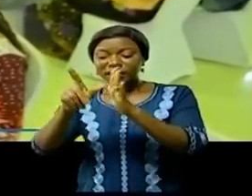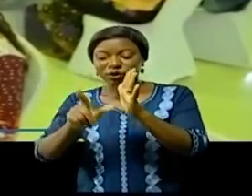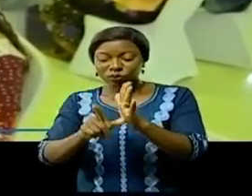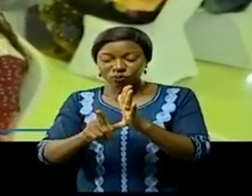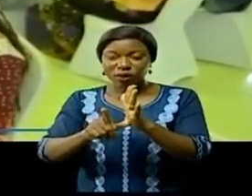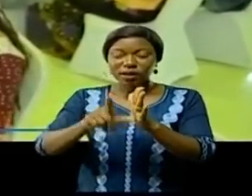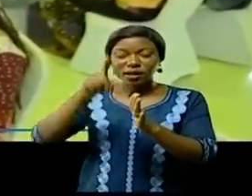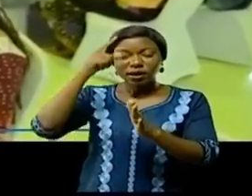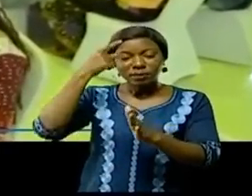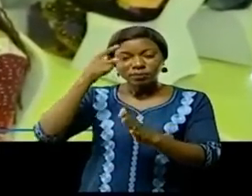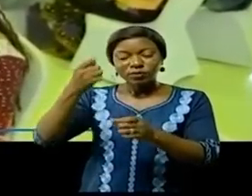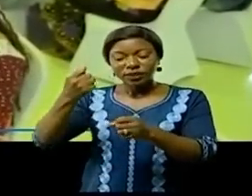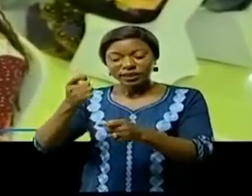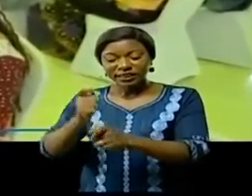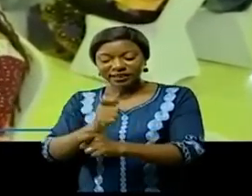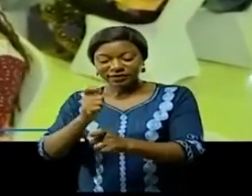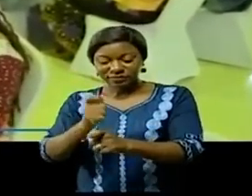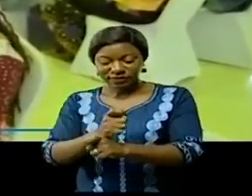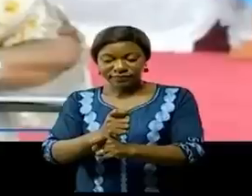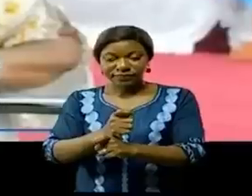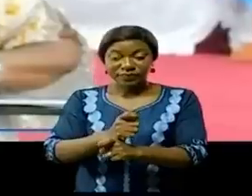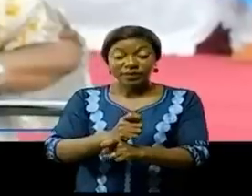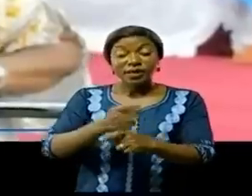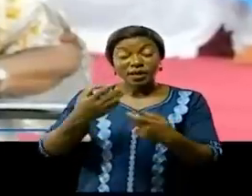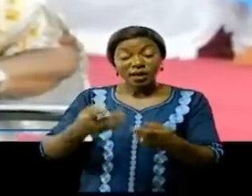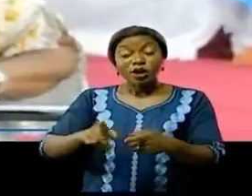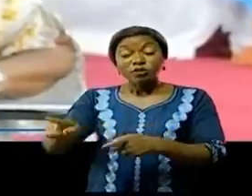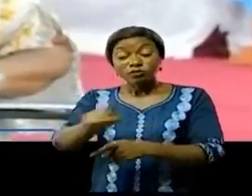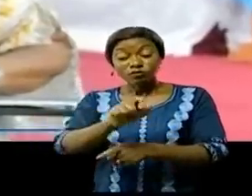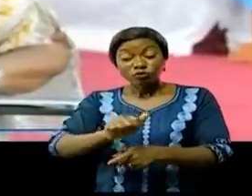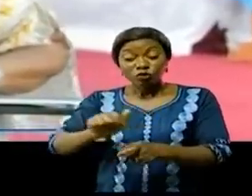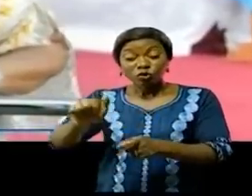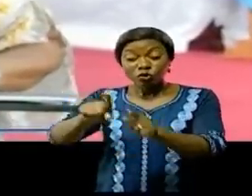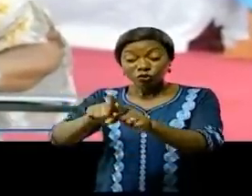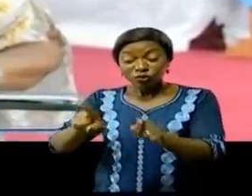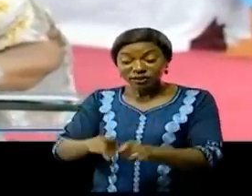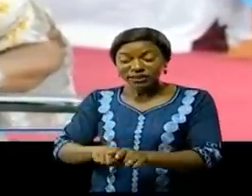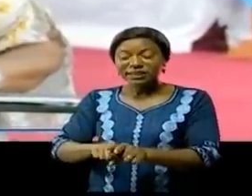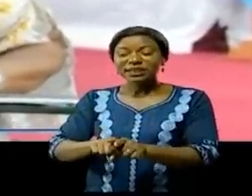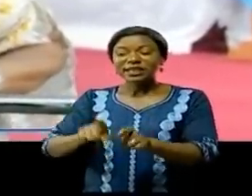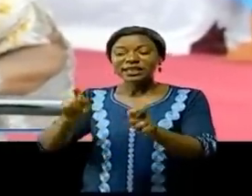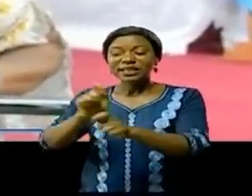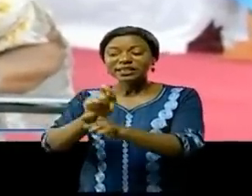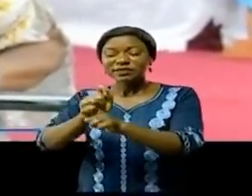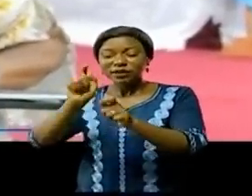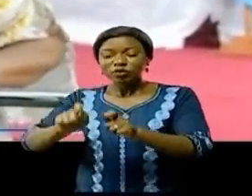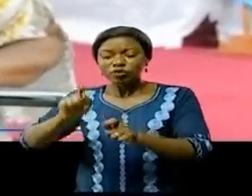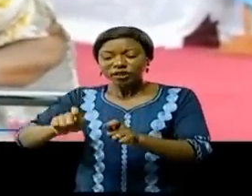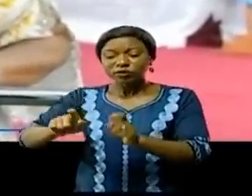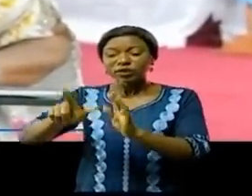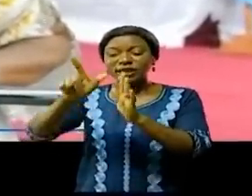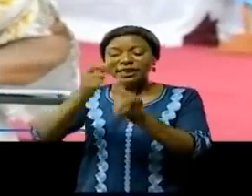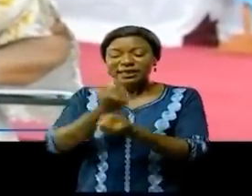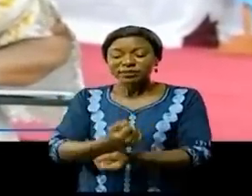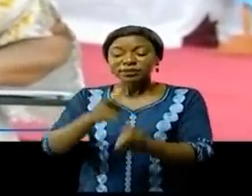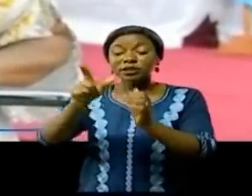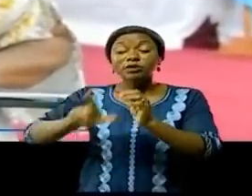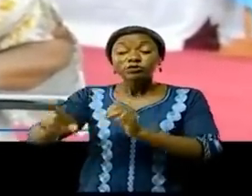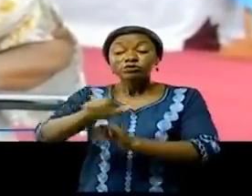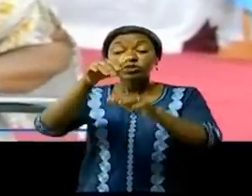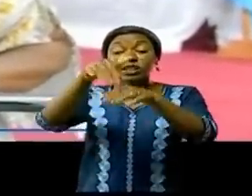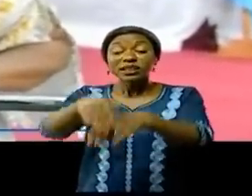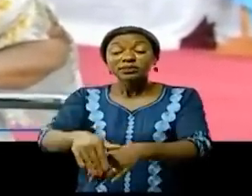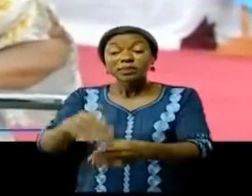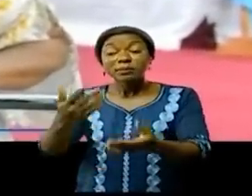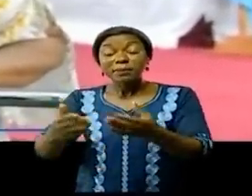matière du travail. Les employés qui doivent respecter leurs engagements vis-à-vis de leurs